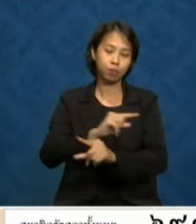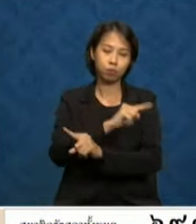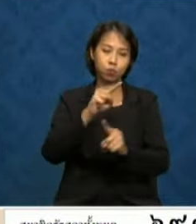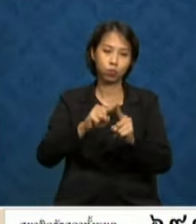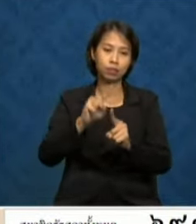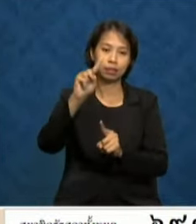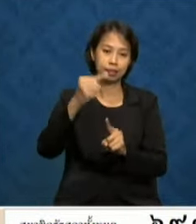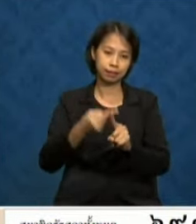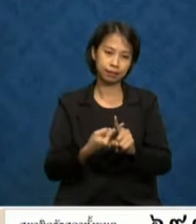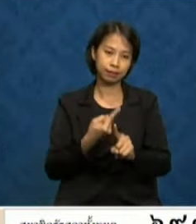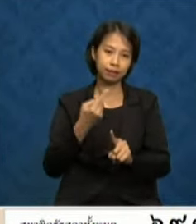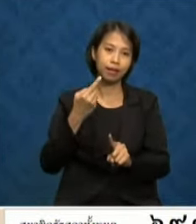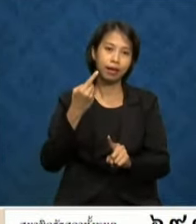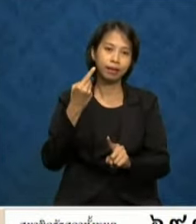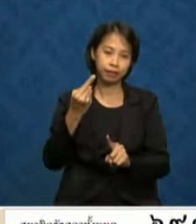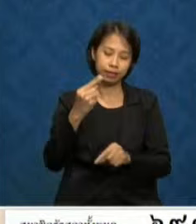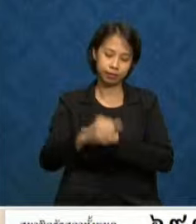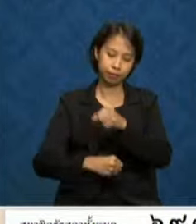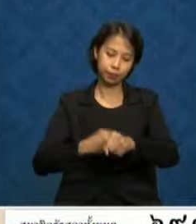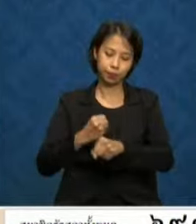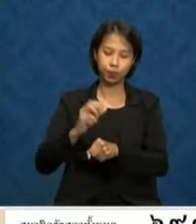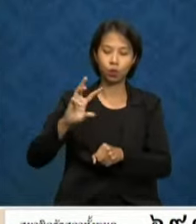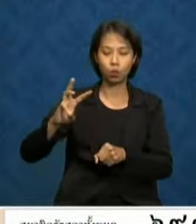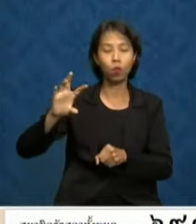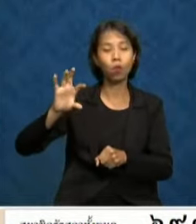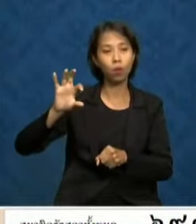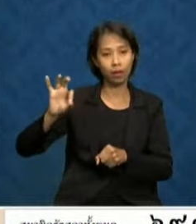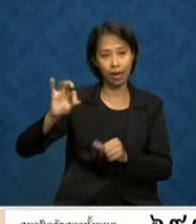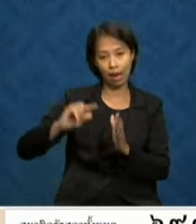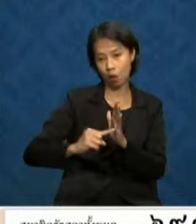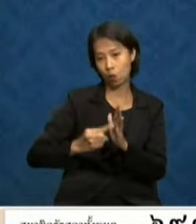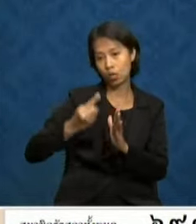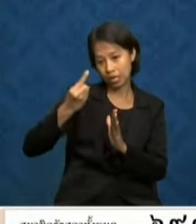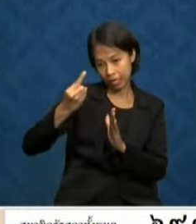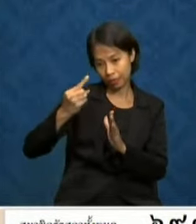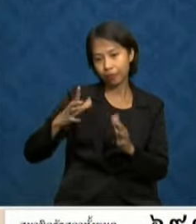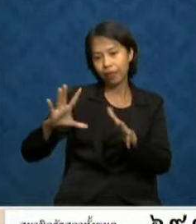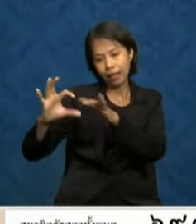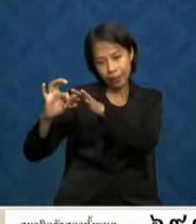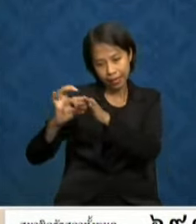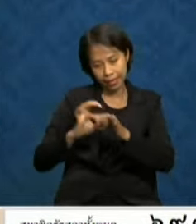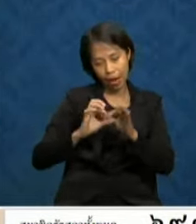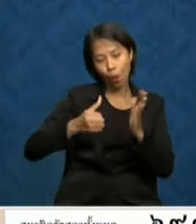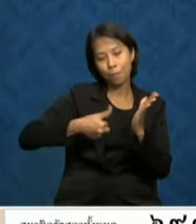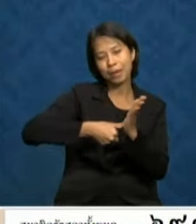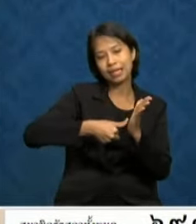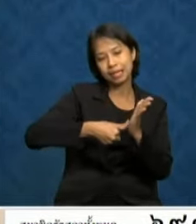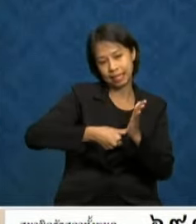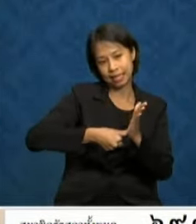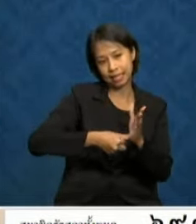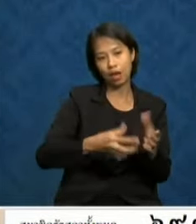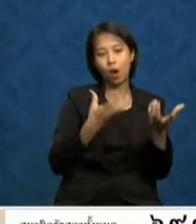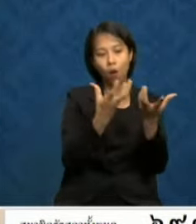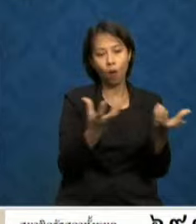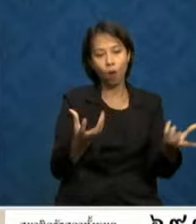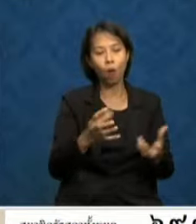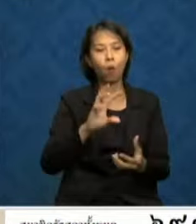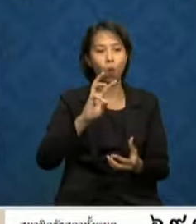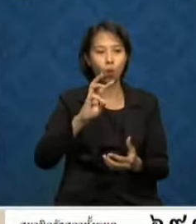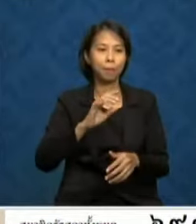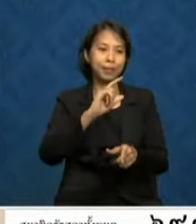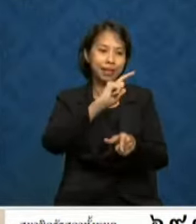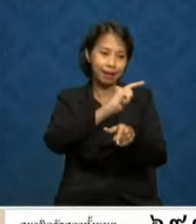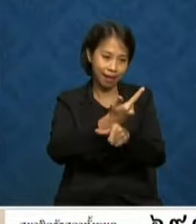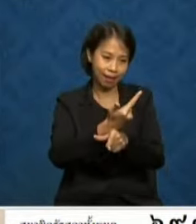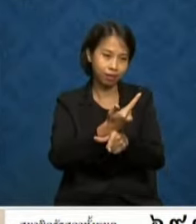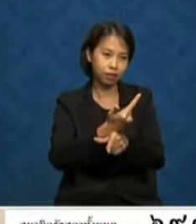1มกราคม2569นะครับก็จะเก็บกับภาษี6กลุ่มสินค้านะครับมีเหล็กกล้าน